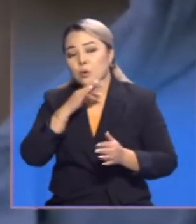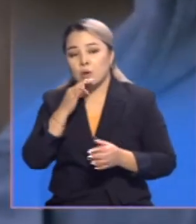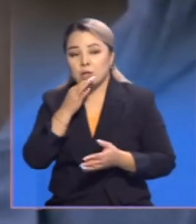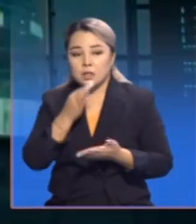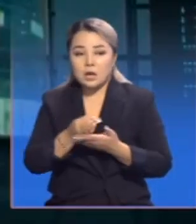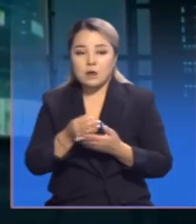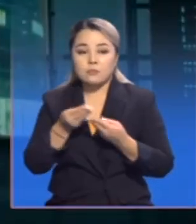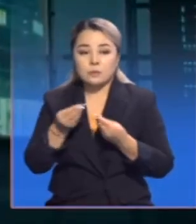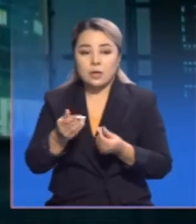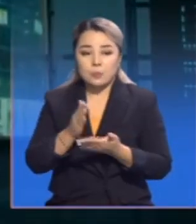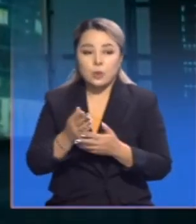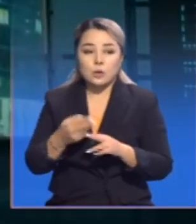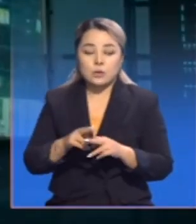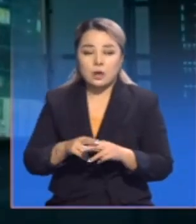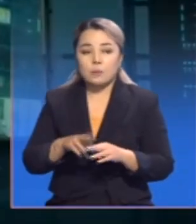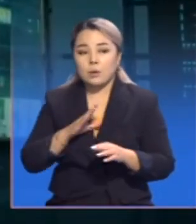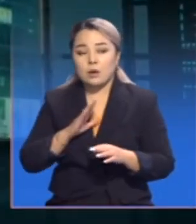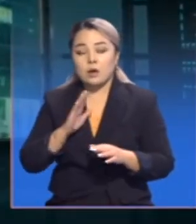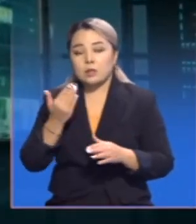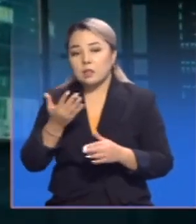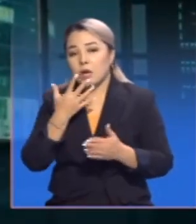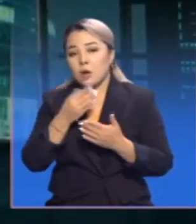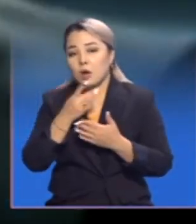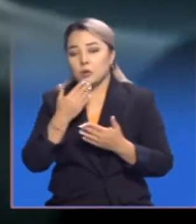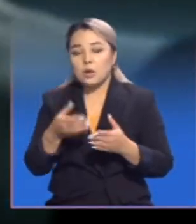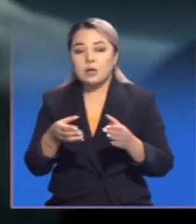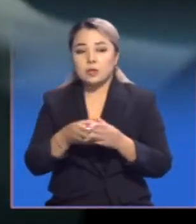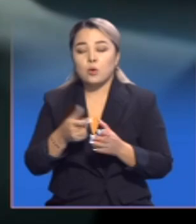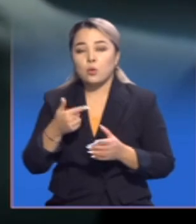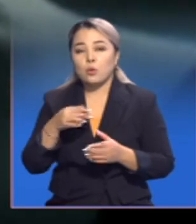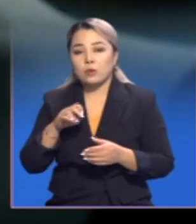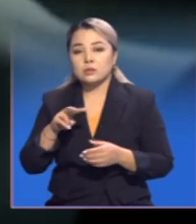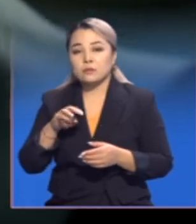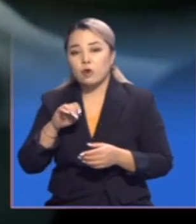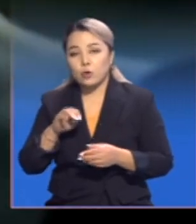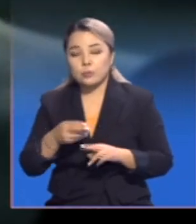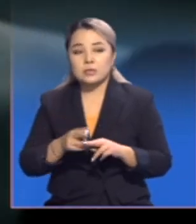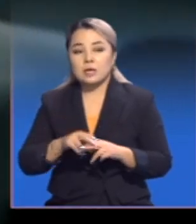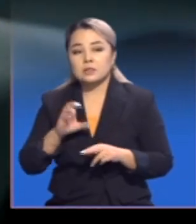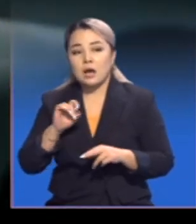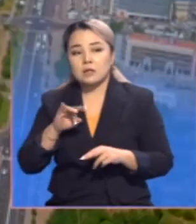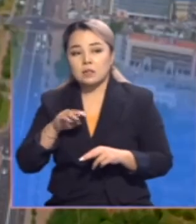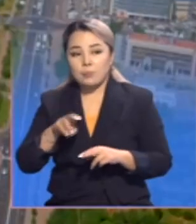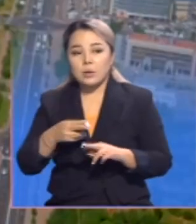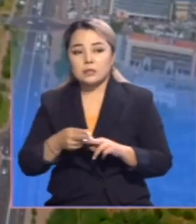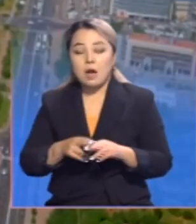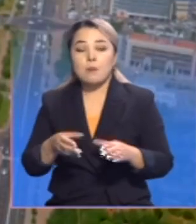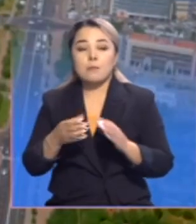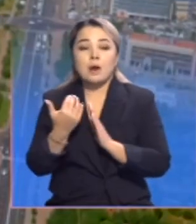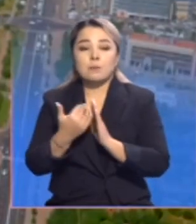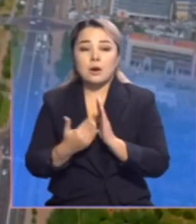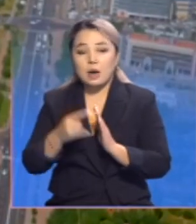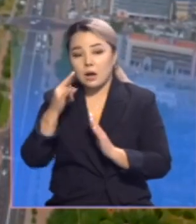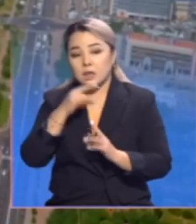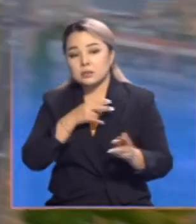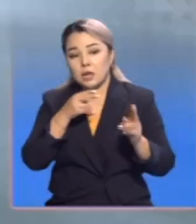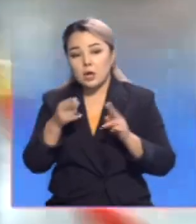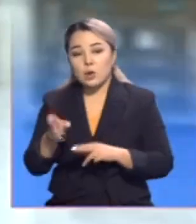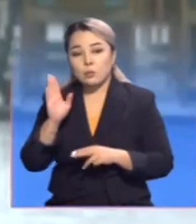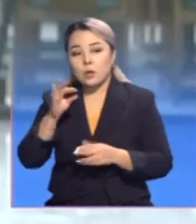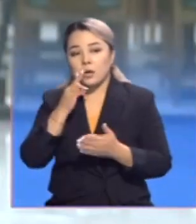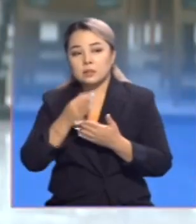әсер етуде. Мысалға, трансұлттық IT компаниялар, Google for Startups сияқты бағдарламалар Қазақстанға келеді деген болжам